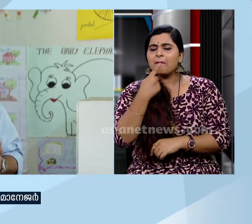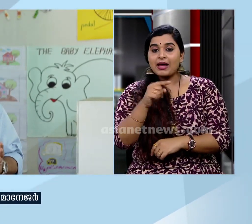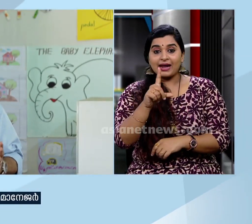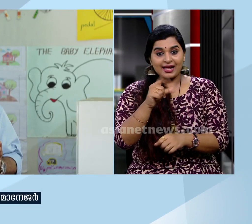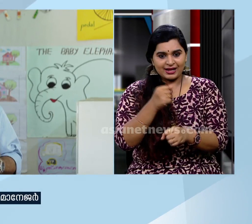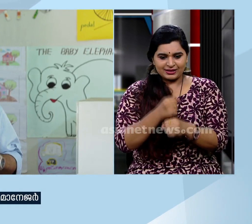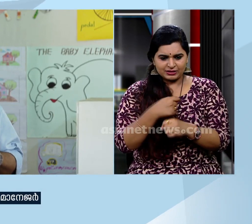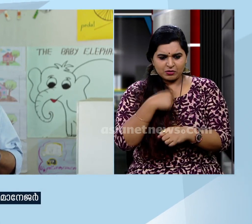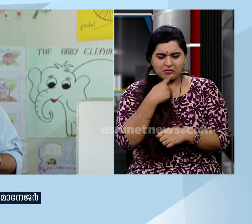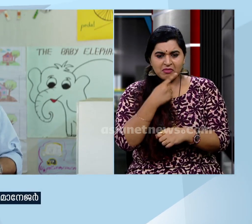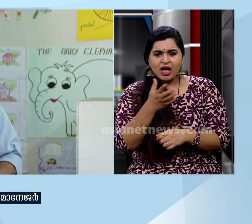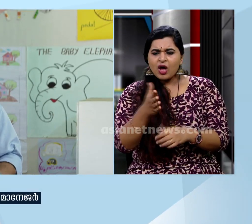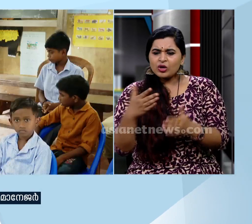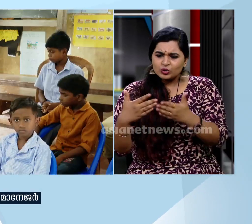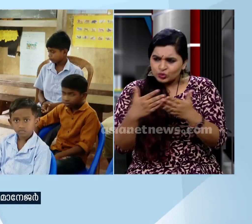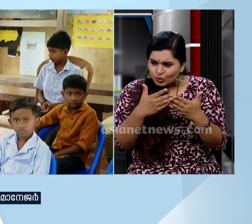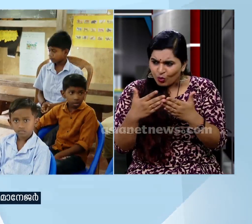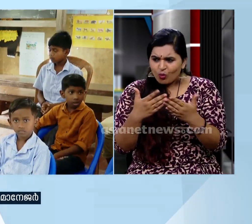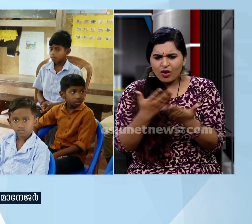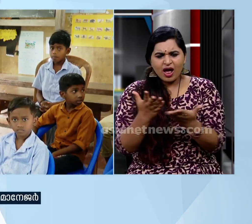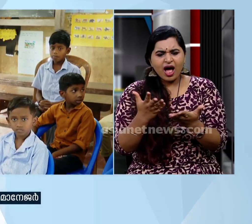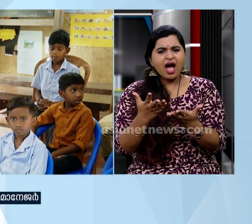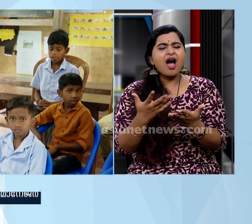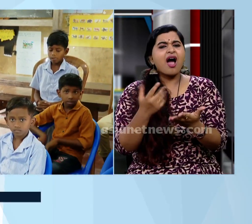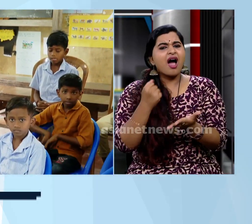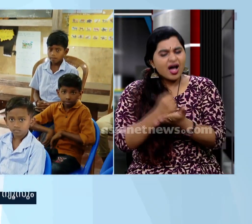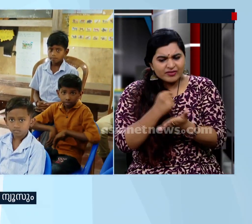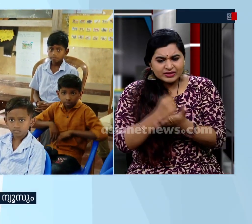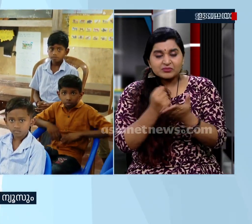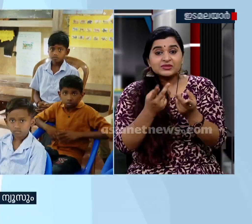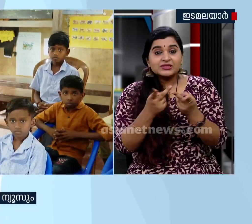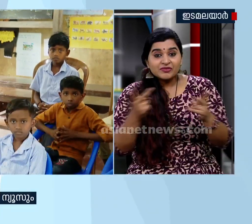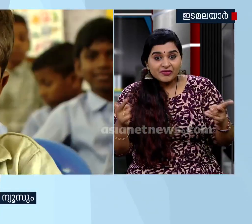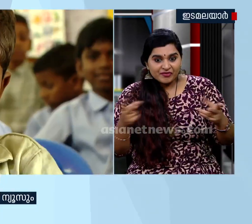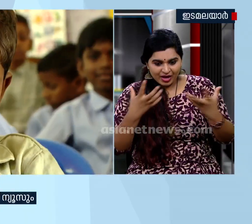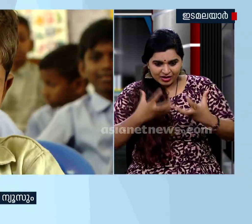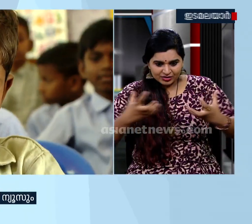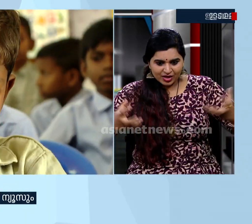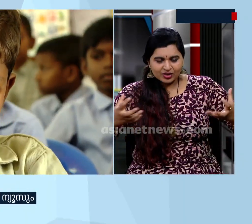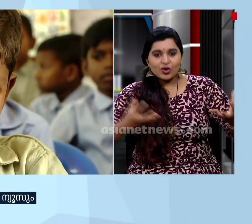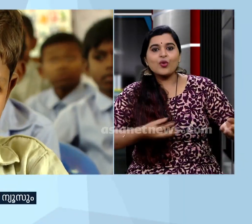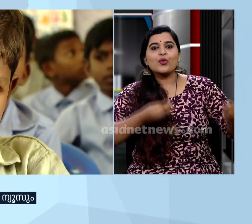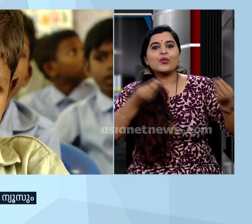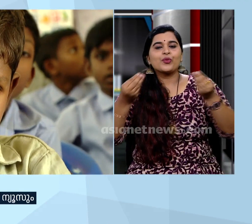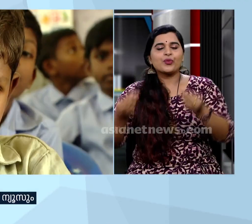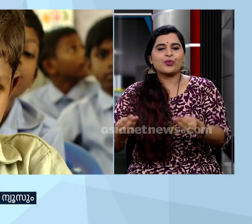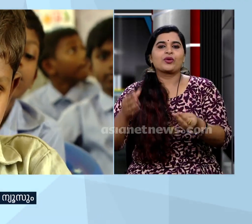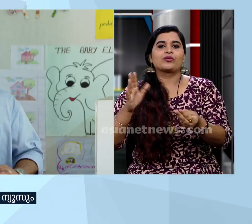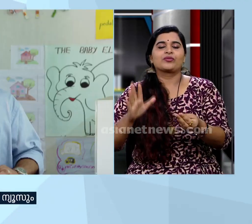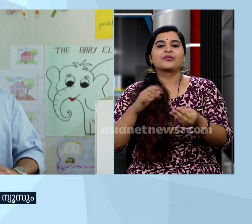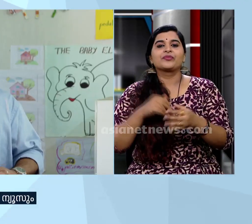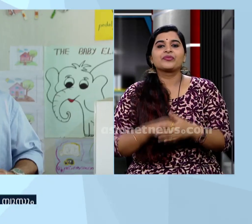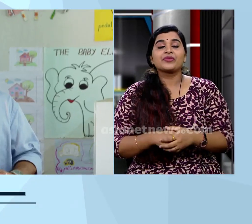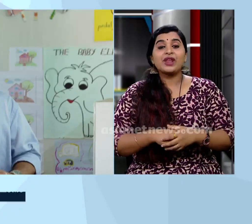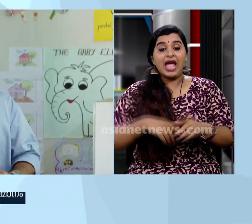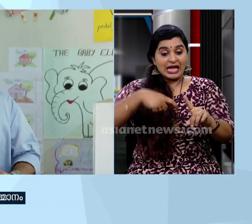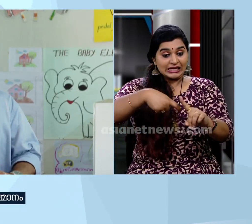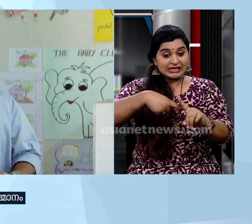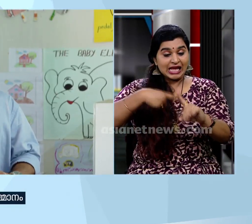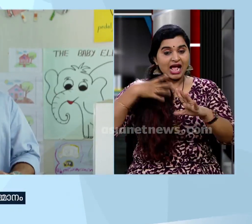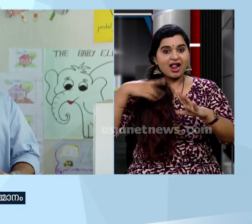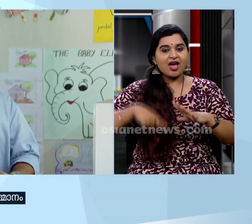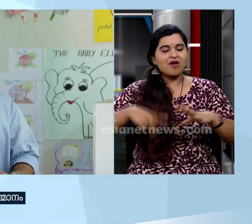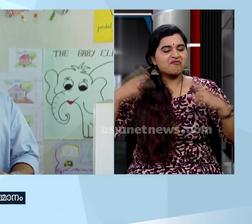അർഹതപ്പെട്ട സ്കൂളുകളിൽ ഇങ്ങനത്തെ പ്രോഡക്ട്സ് കൊടുക്കുക. ഫൈനലി കേരളത്തിൻ്റെ ഒരു മറ്റുള്ള സ്റ്റേറ്റ്സിന് അസൂയാവഹമായിട്ടുള്ള ലെവലിലേക്ക്